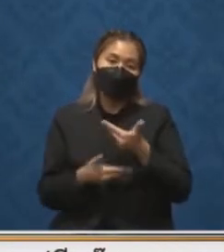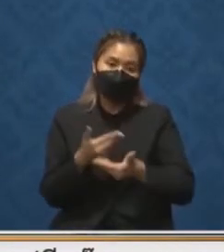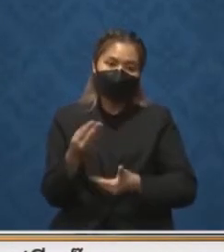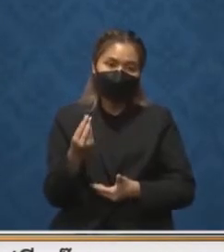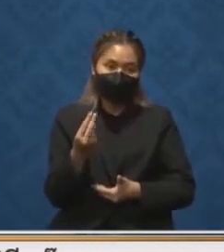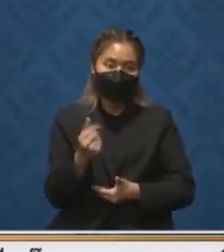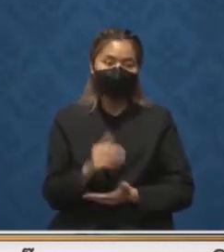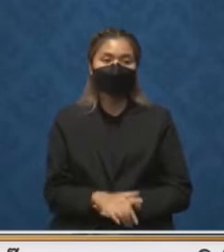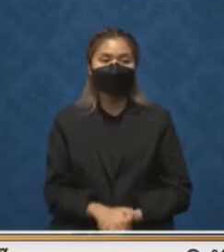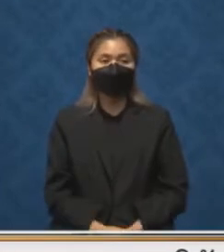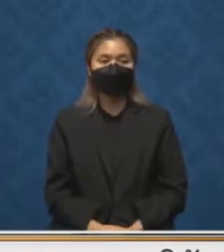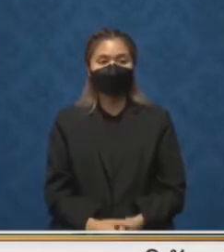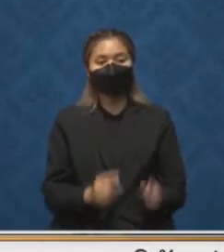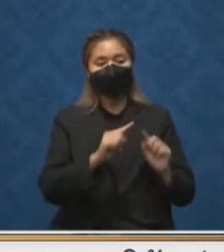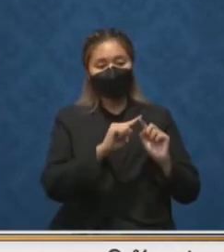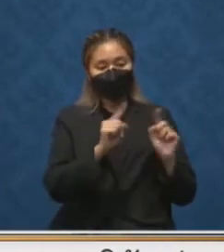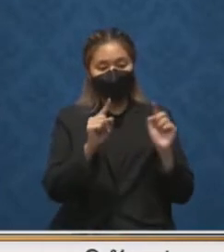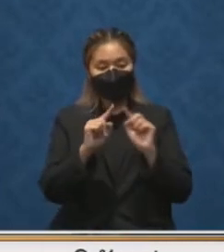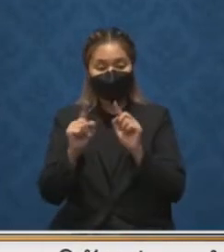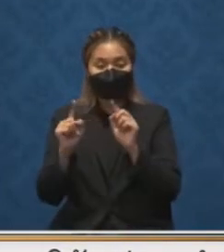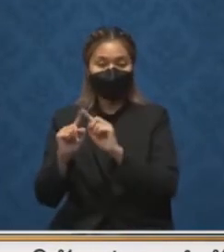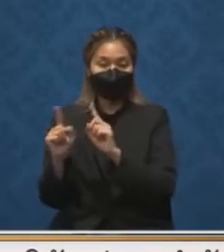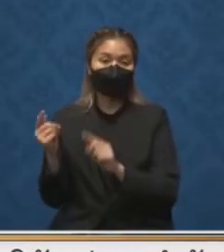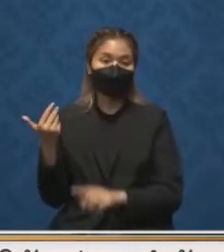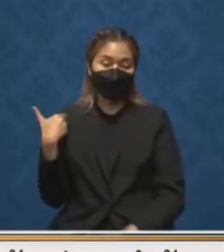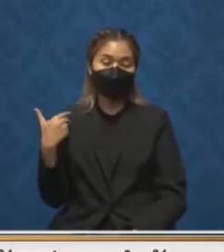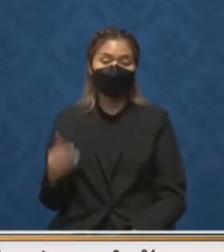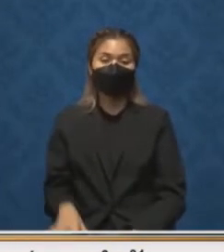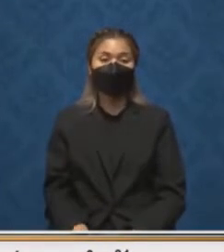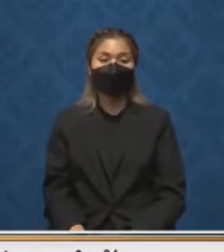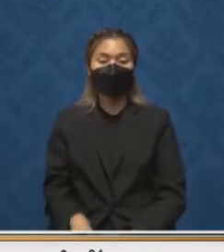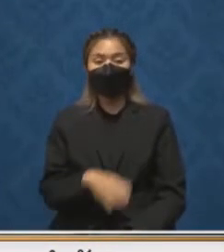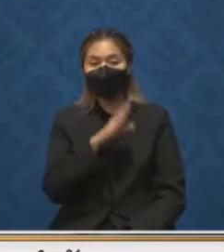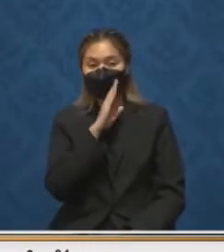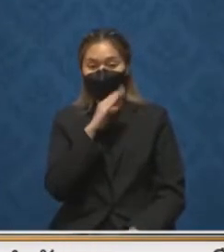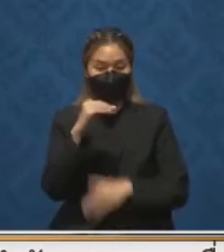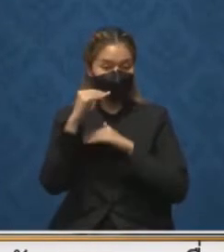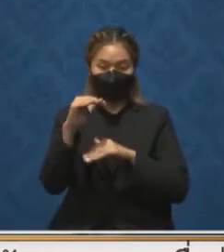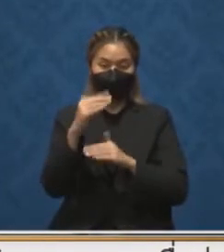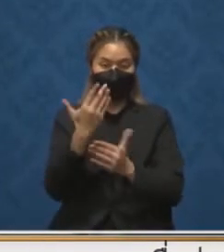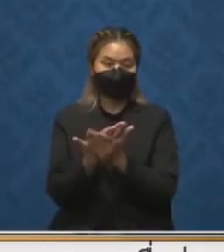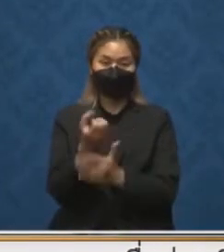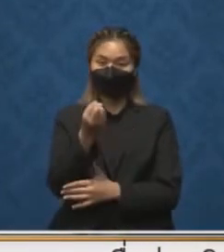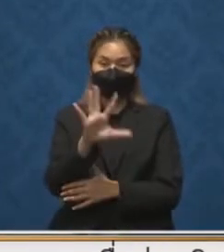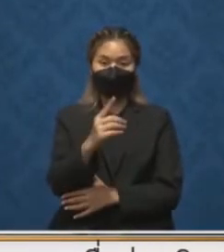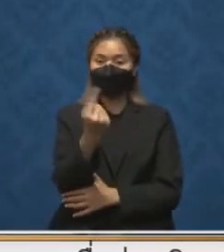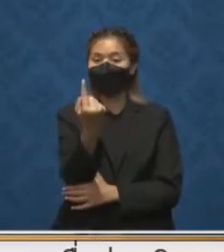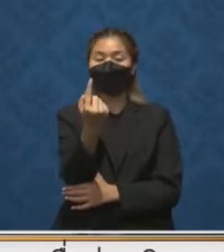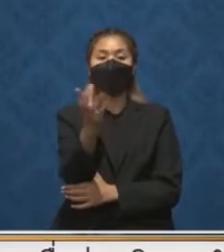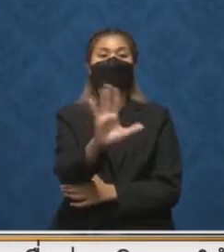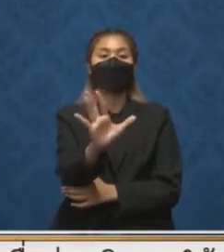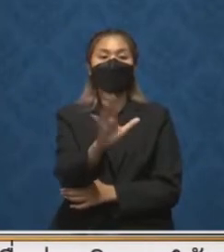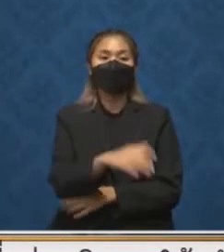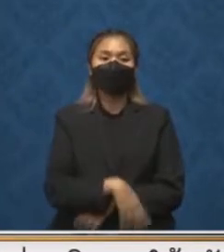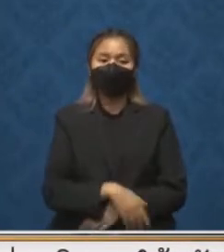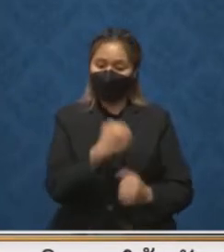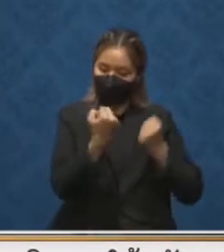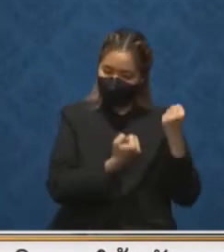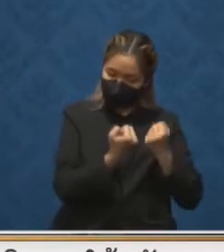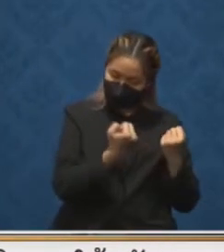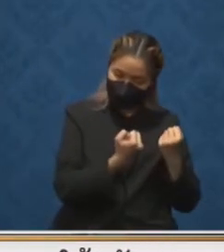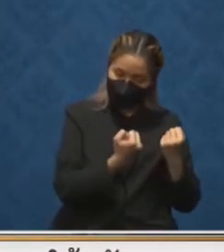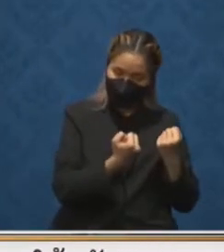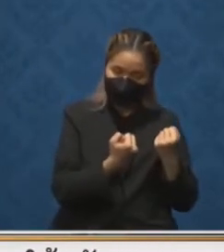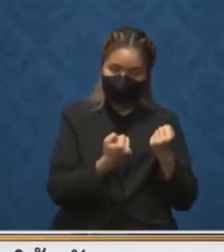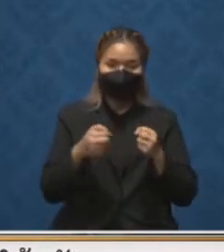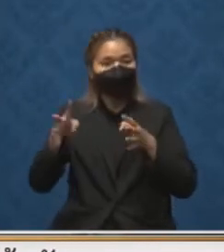คาในการขายเขาไมได้ขายรคาเดีวถารถยนตใช้รถบนทุใช้ใช่ครัราคาเดี